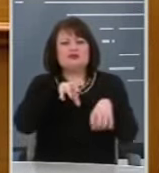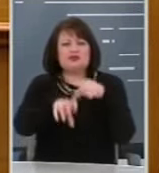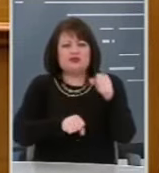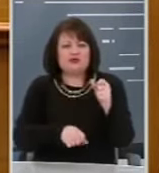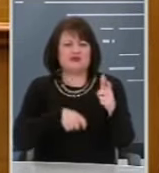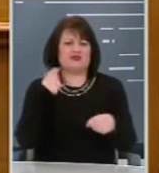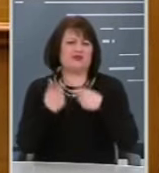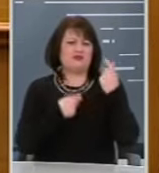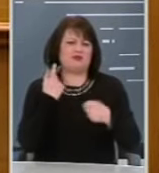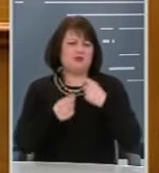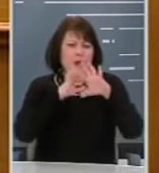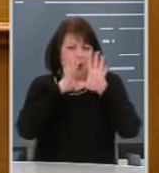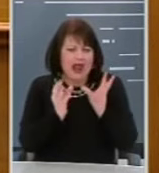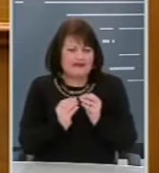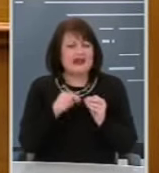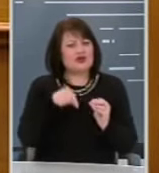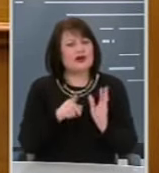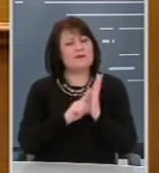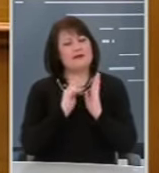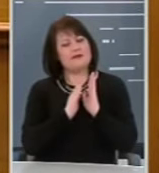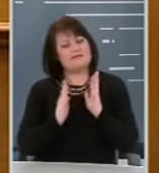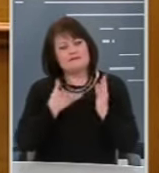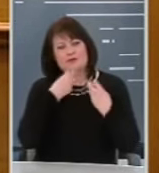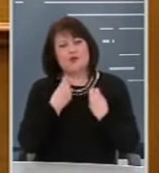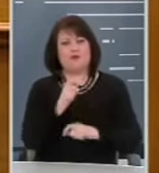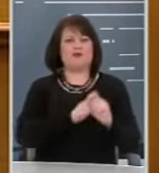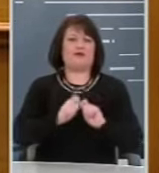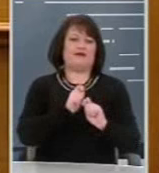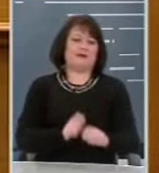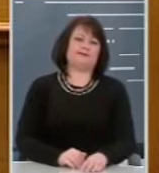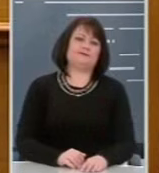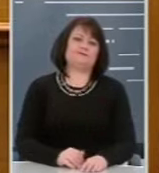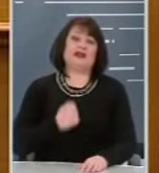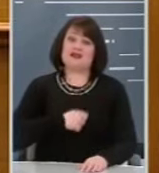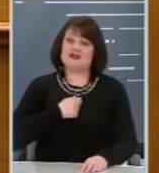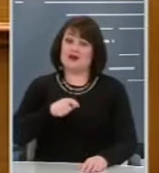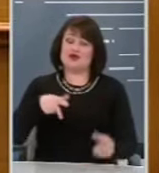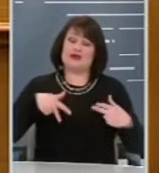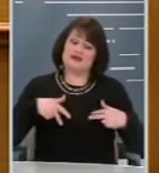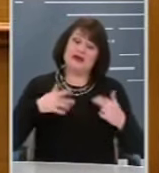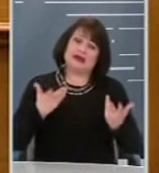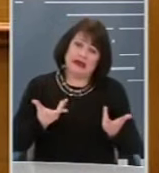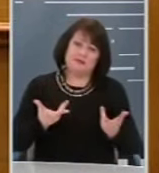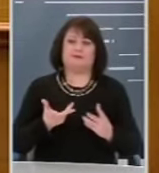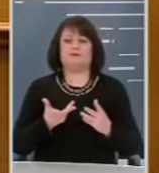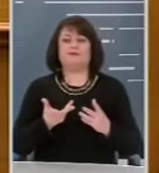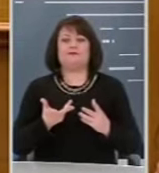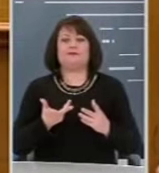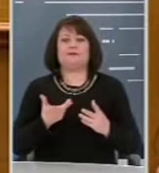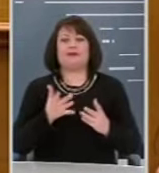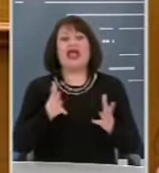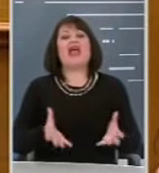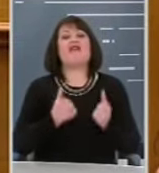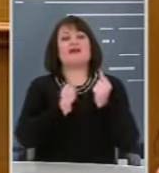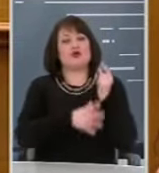οργίων δυστυχώς για τη σημερινή κυβέρνηση αλλά ευτυχώς για τη χώρα ο ρόλος του καθαρισμού και του εξωραϊσμού της